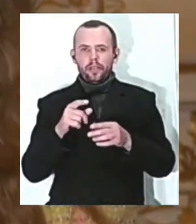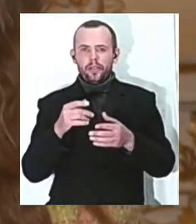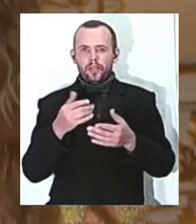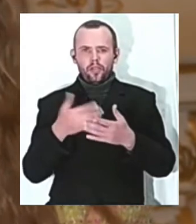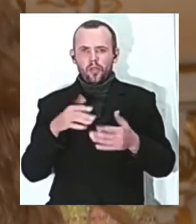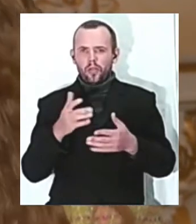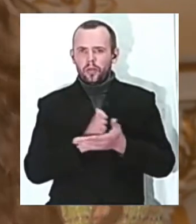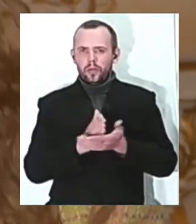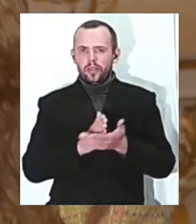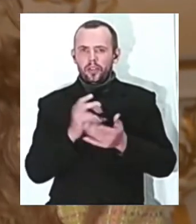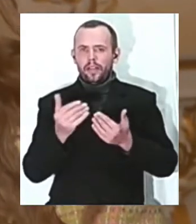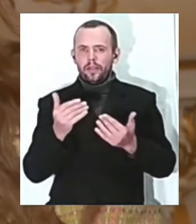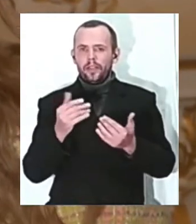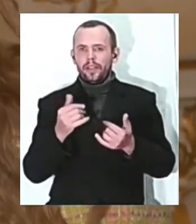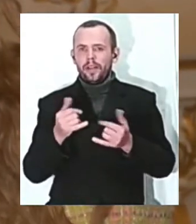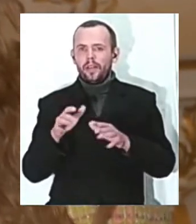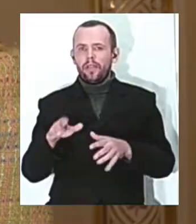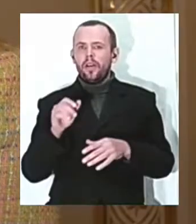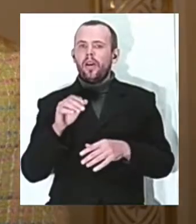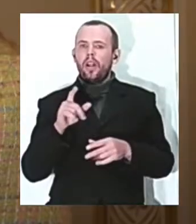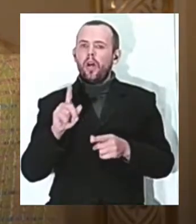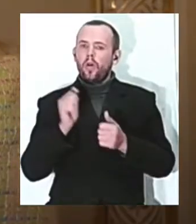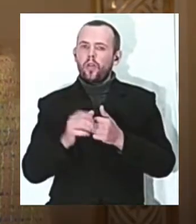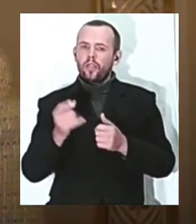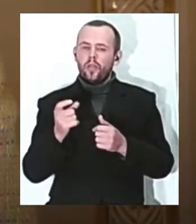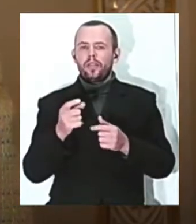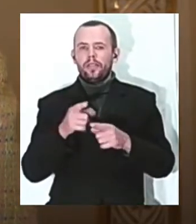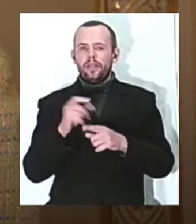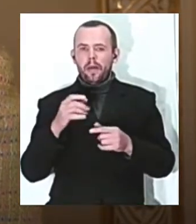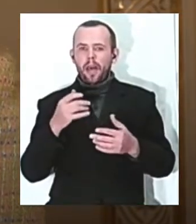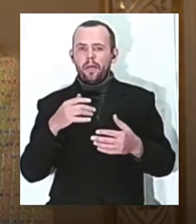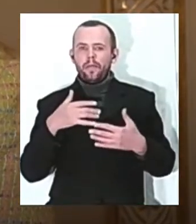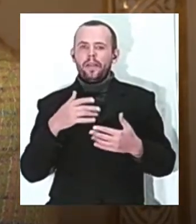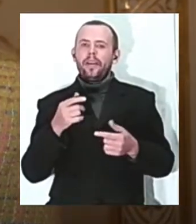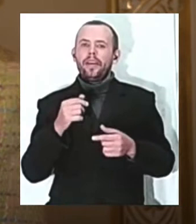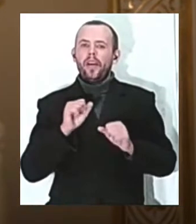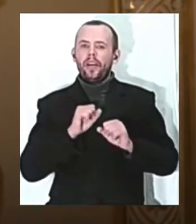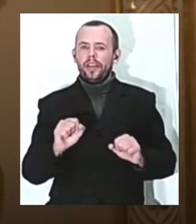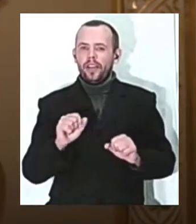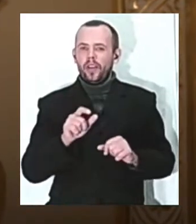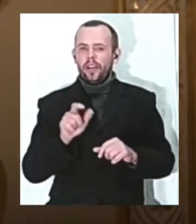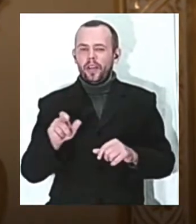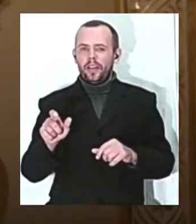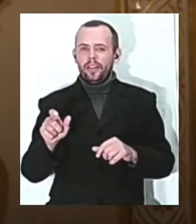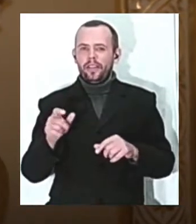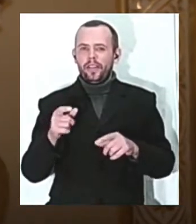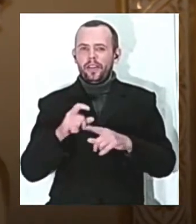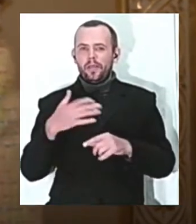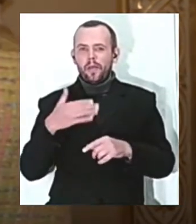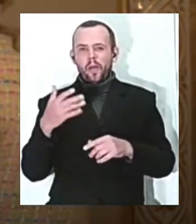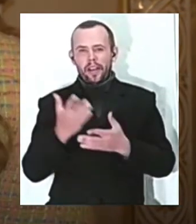«Смарагдове місто», але кожного разу вкладає нові емоції. Герой – то з одного боку негативний, тому що